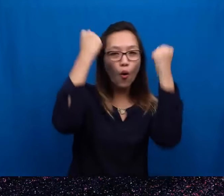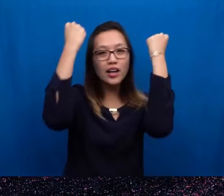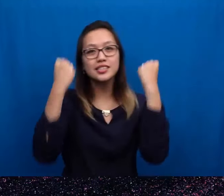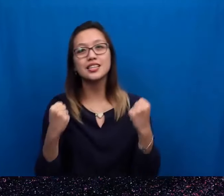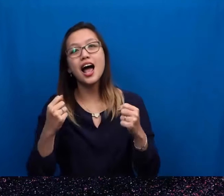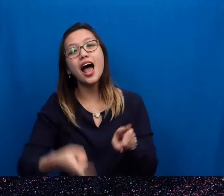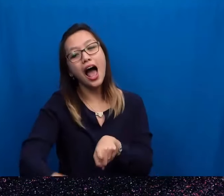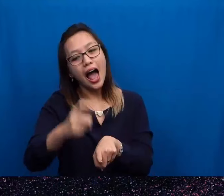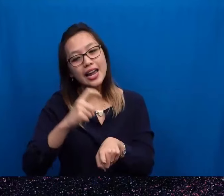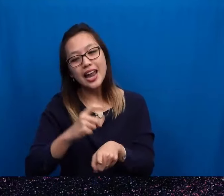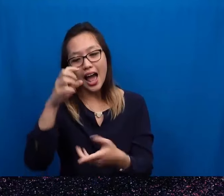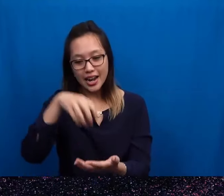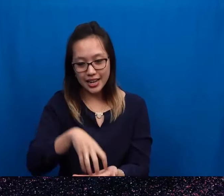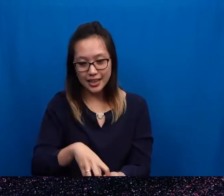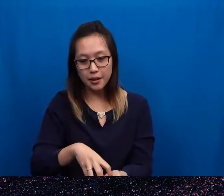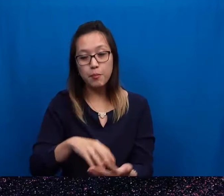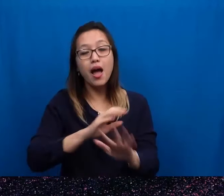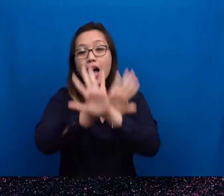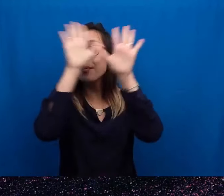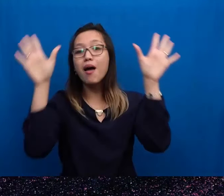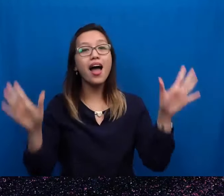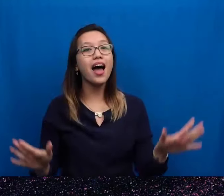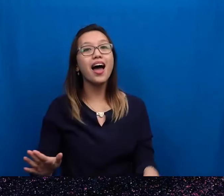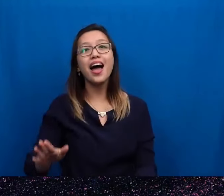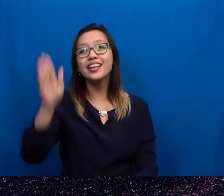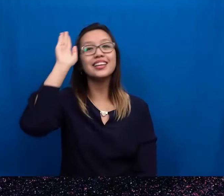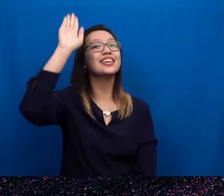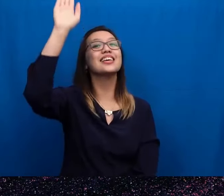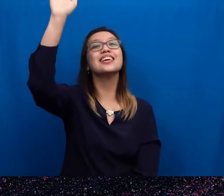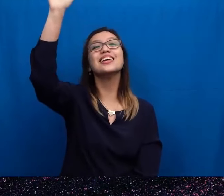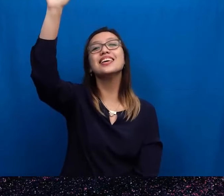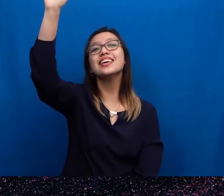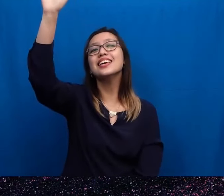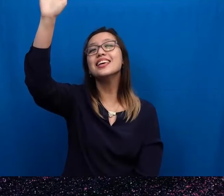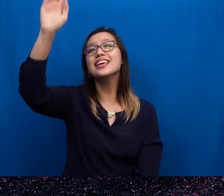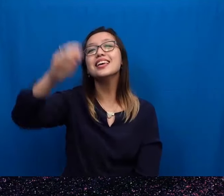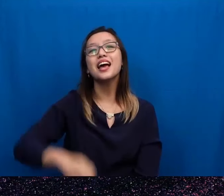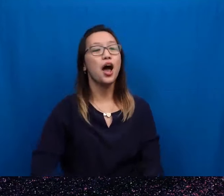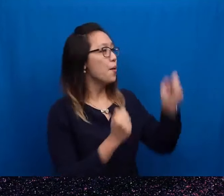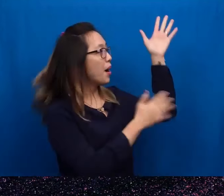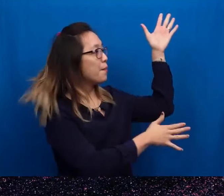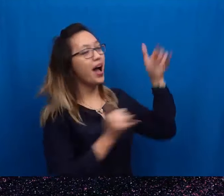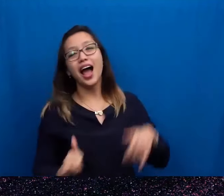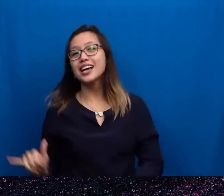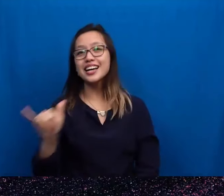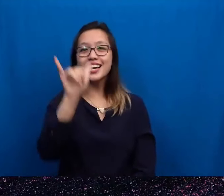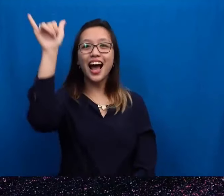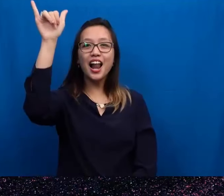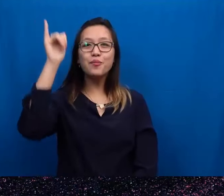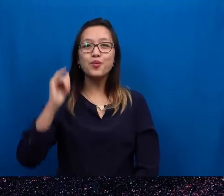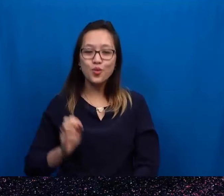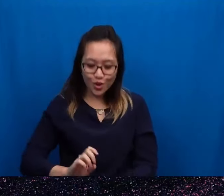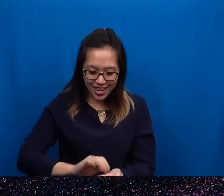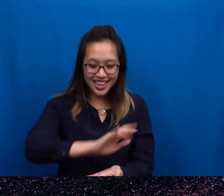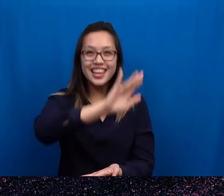Mengalir kuasa dari tempat maha tinggi, Bapa